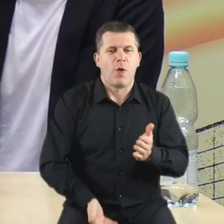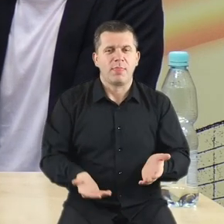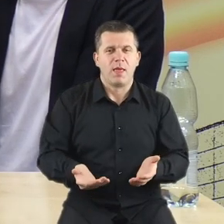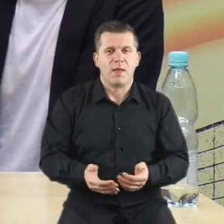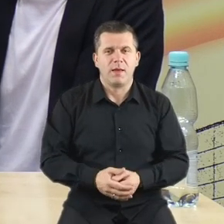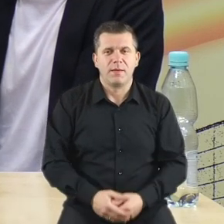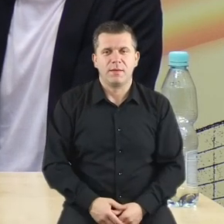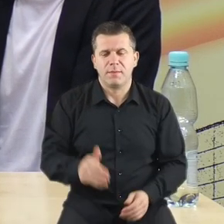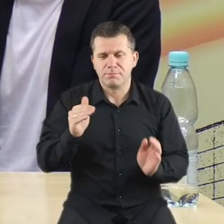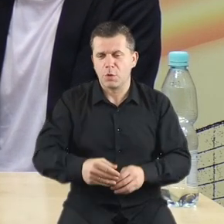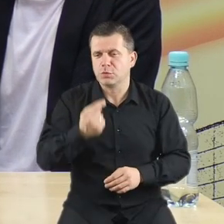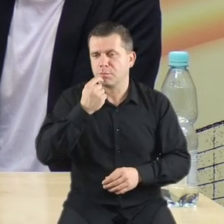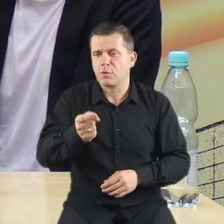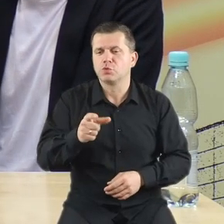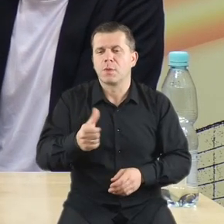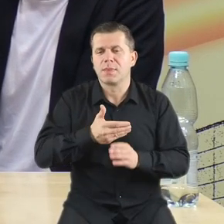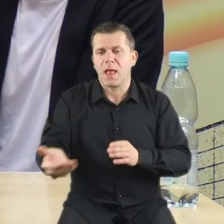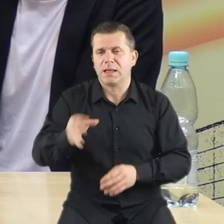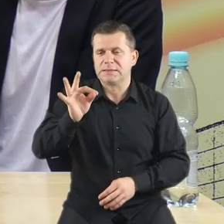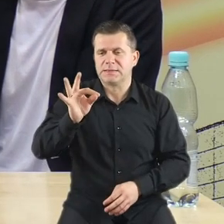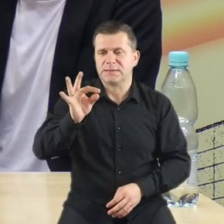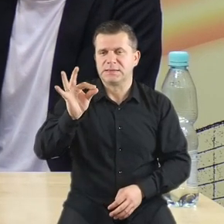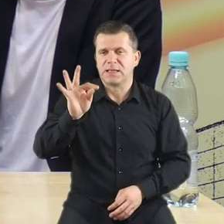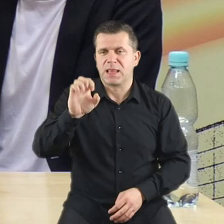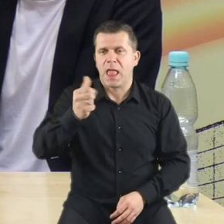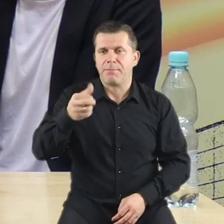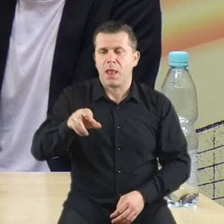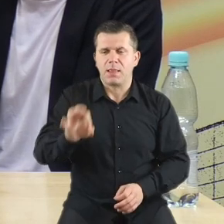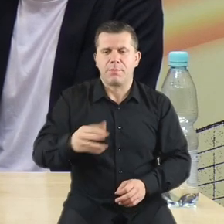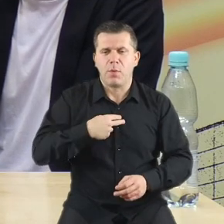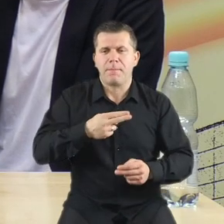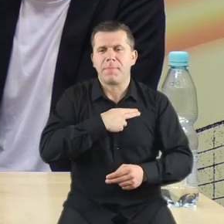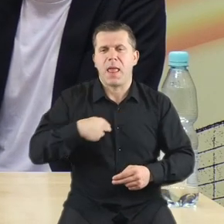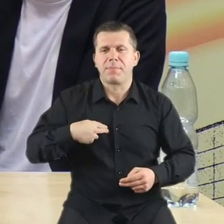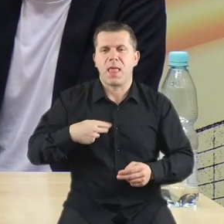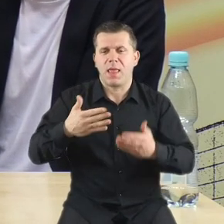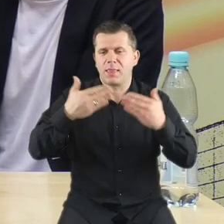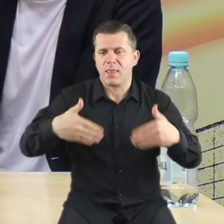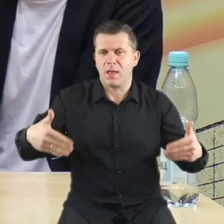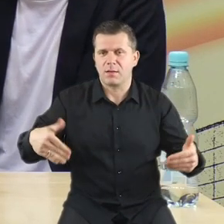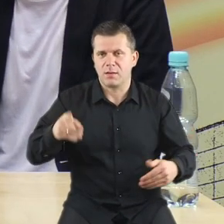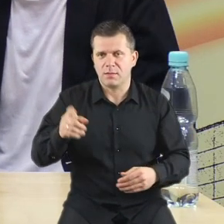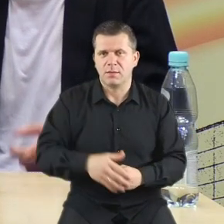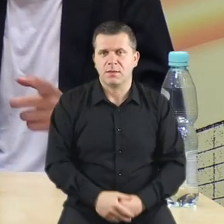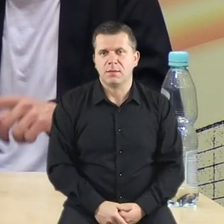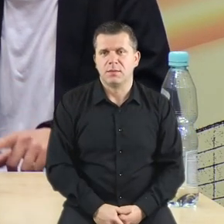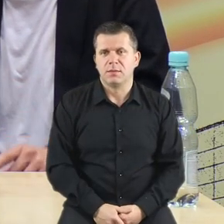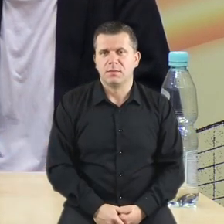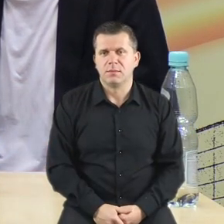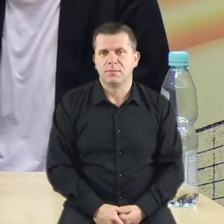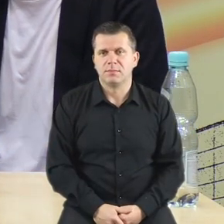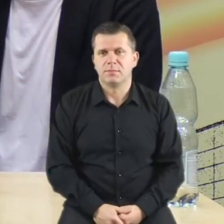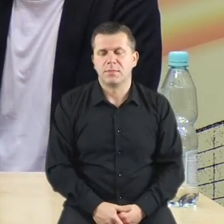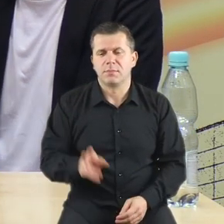powiedzieć, co ze Stramerem dalej, że on teraz miał premierę teatralną w Warszawie w Klubie Nobilium, będzie miał też premierę teatralną